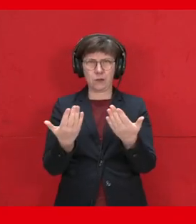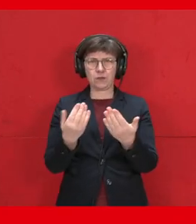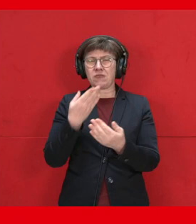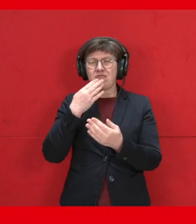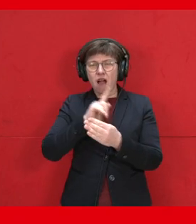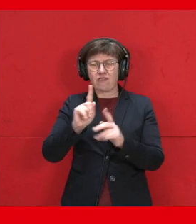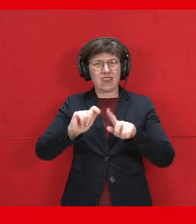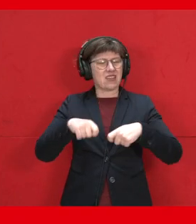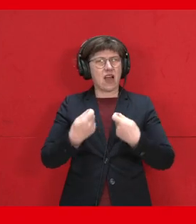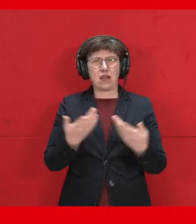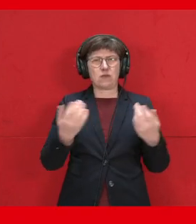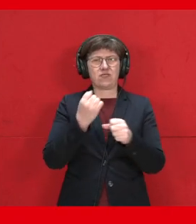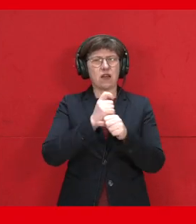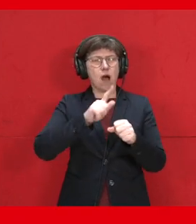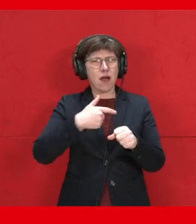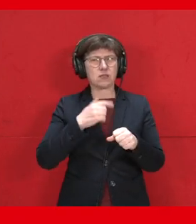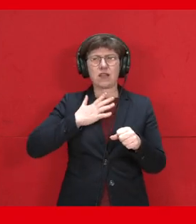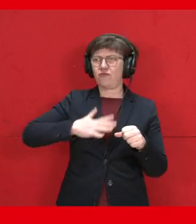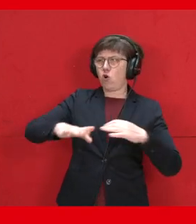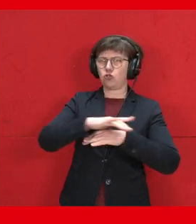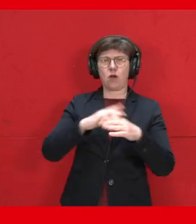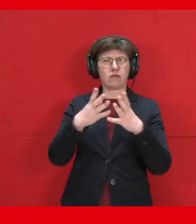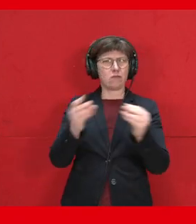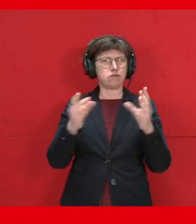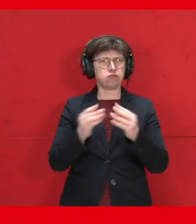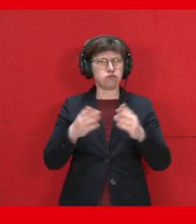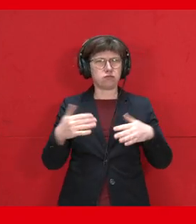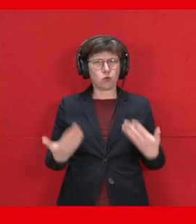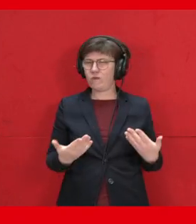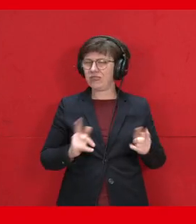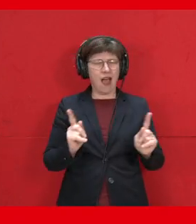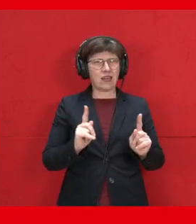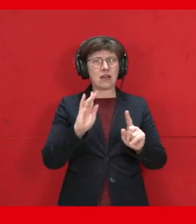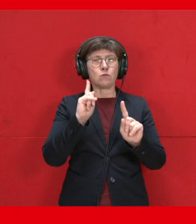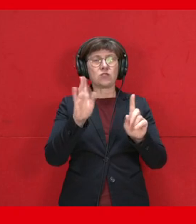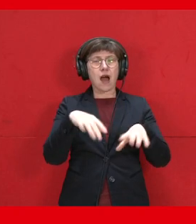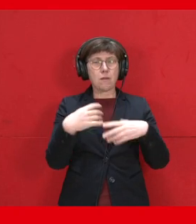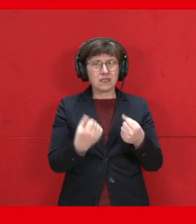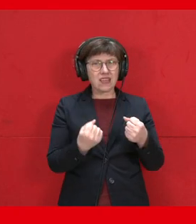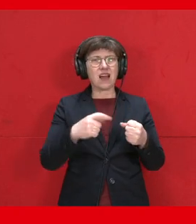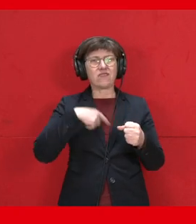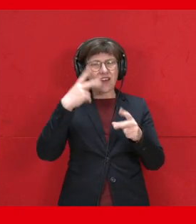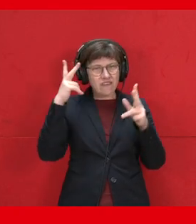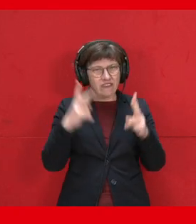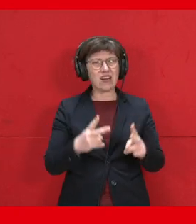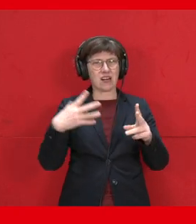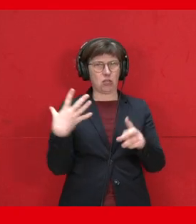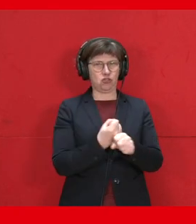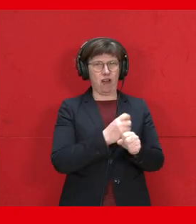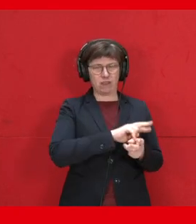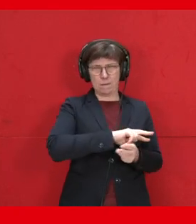nicht dazu führen, dass Arbeitsplätze und Wohlstand in unserem Land verloren gehen, sondern umgekehrt sicherstellen, dass uns das auch tatsächlich